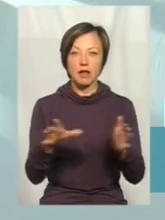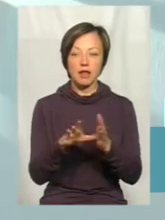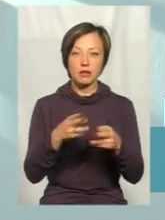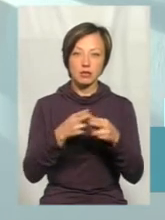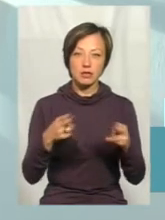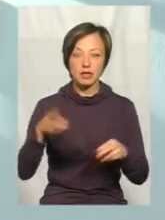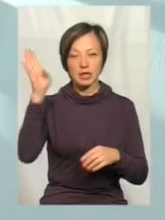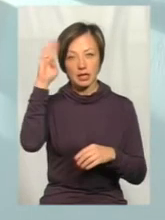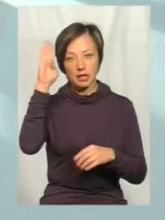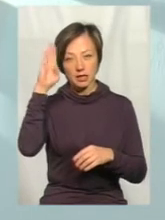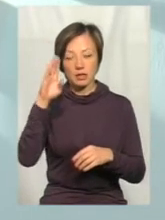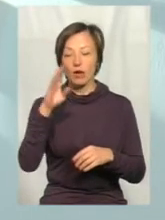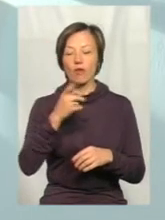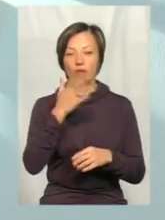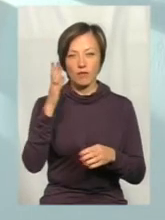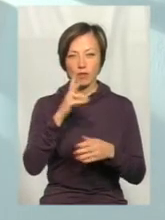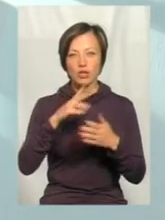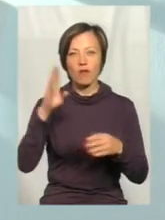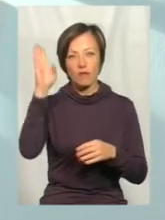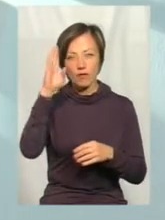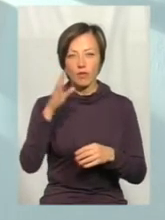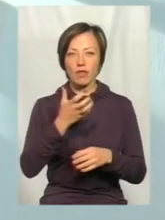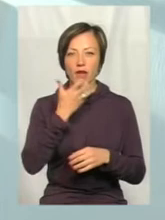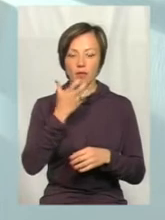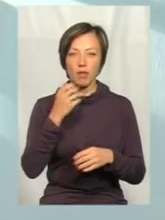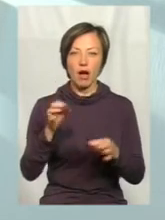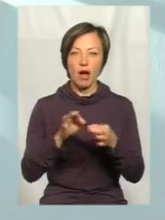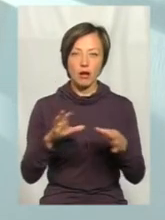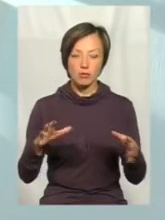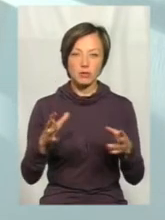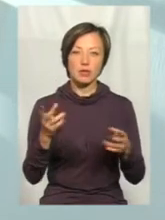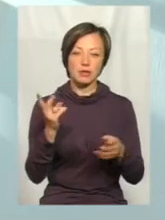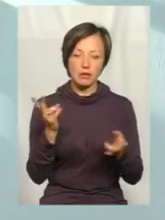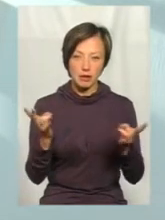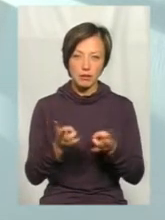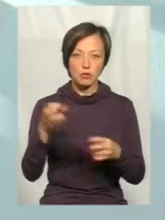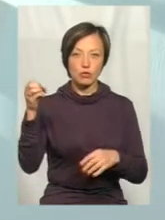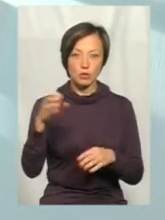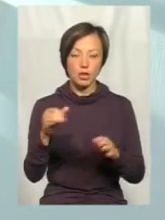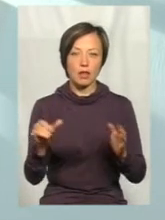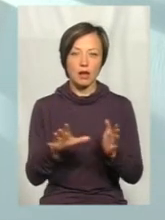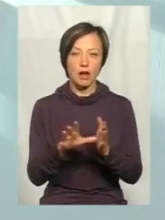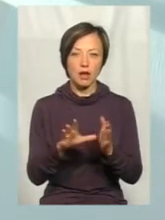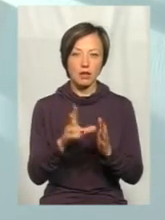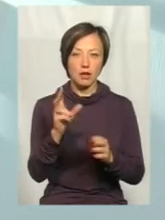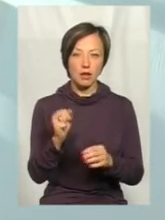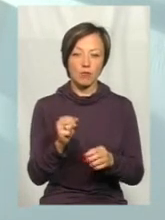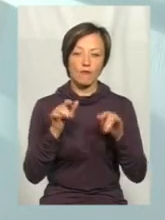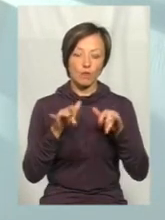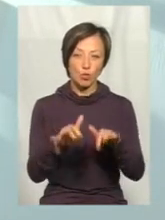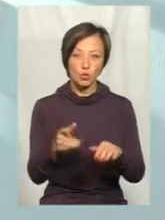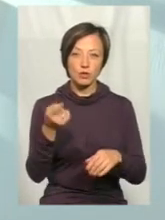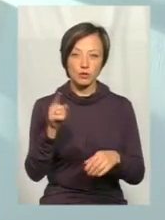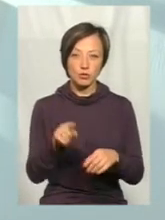гідро, і тепло, і атомно, і також потрібно, щоб і сонячна енергетика теж вони були в курсі через те,